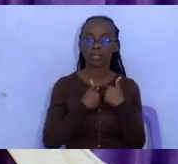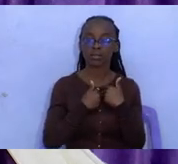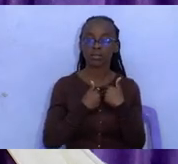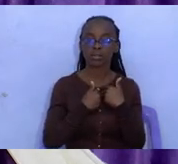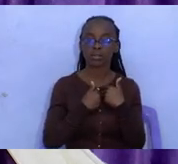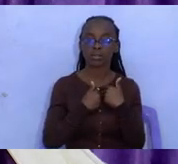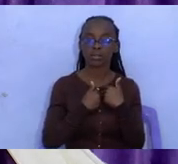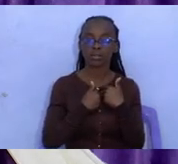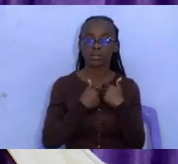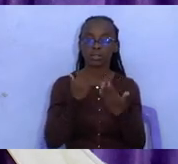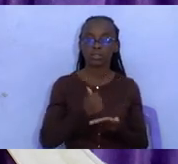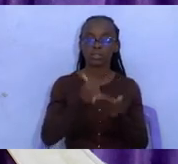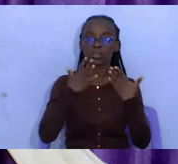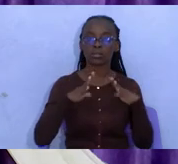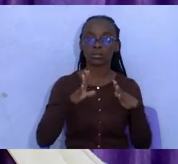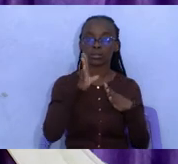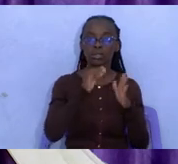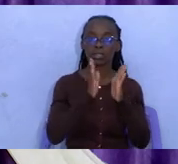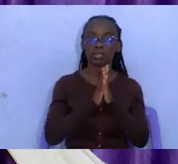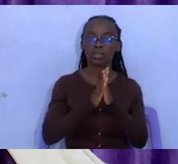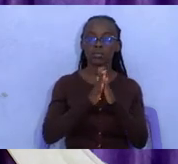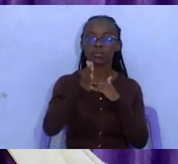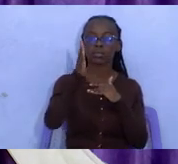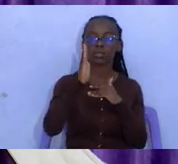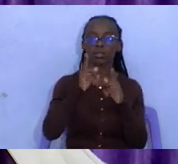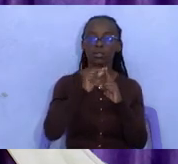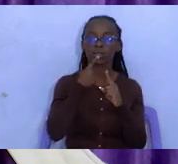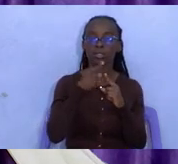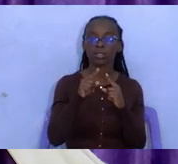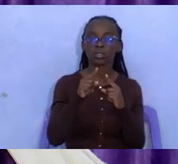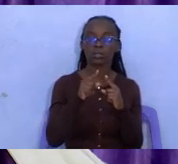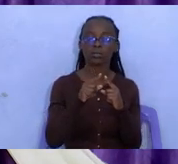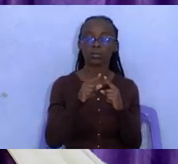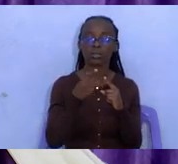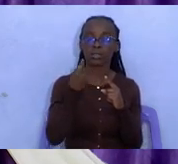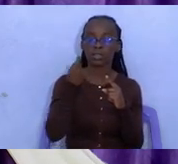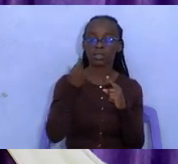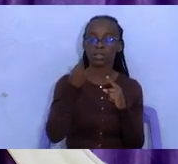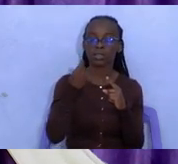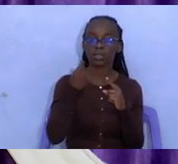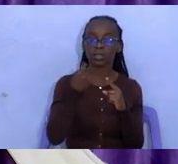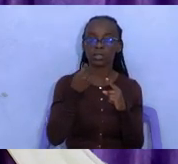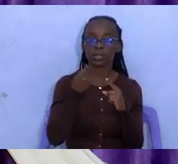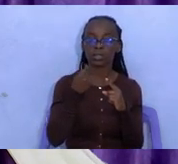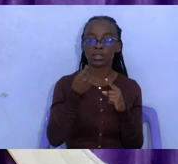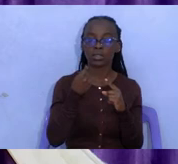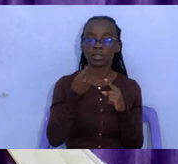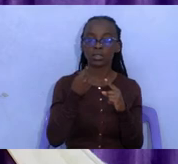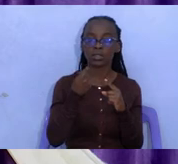Aliwasaidia watu na akaomba Mungu. Maandiko inasema the two ilifika, sio prayer peke yake.